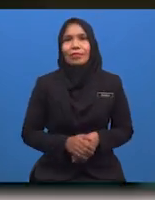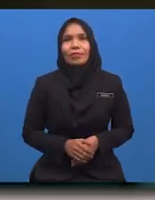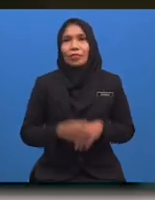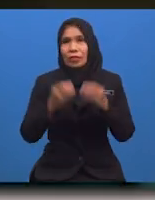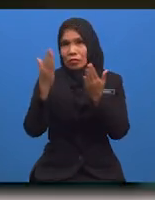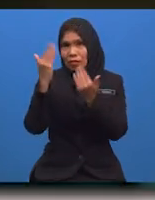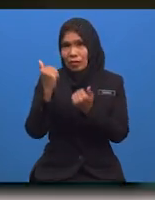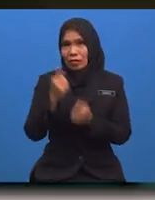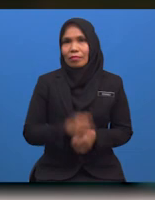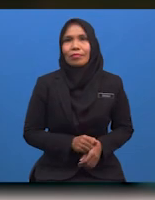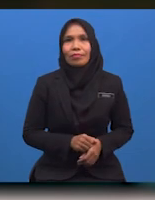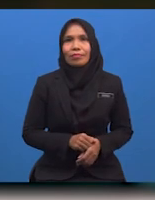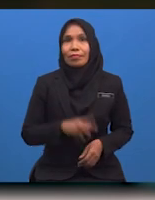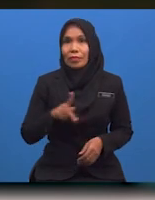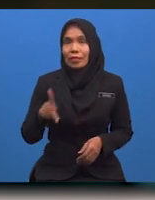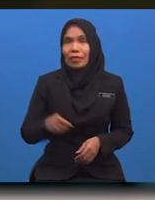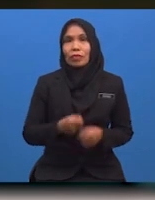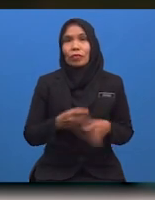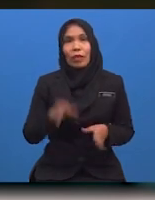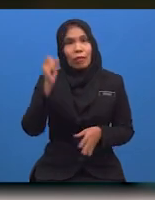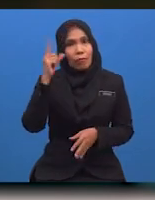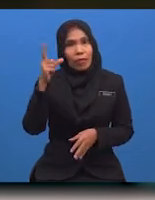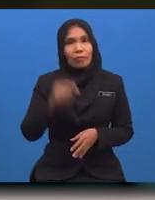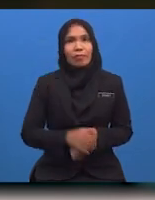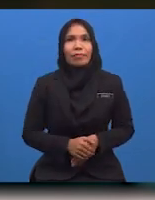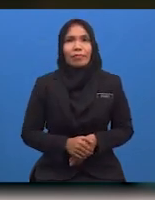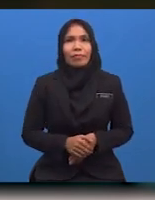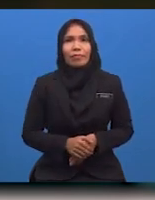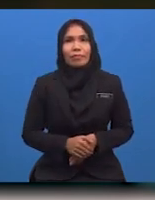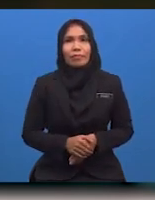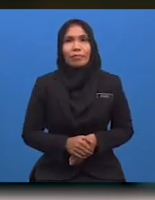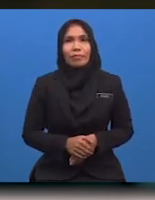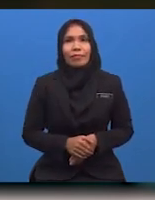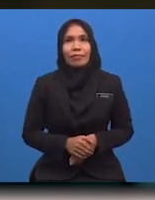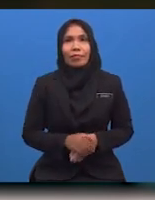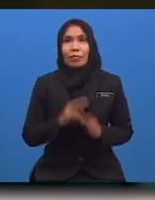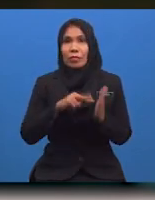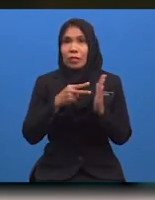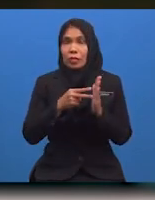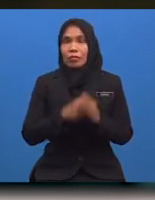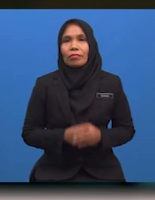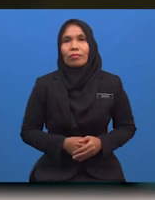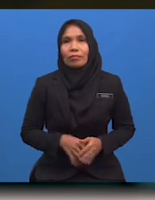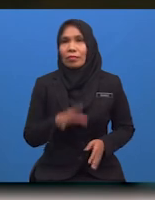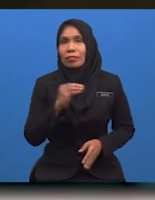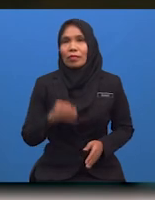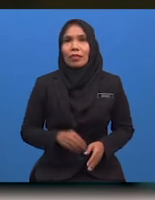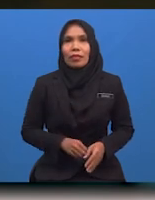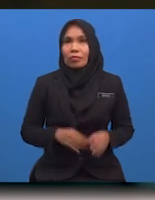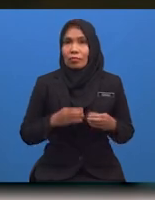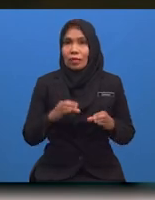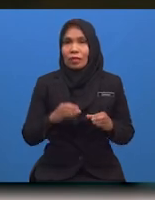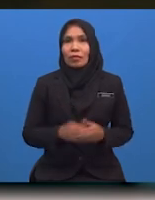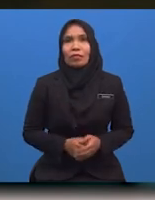berharap pelajar-pelajar sudah memahami maksud dan cara menghitung kadar inflasi yang telah